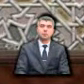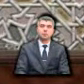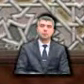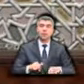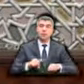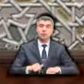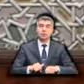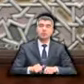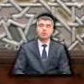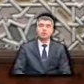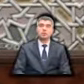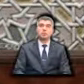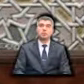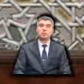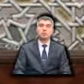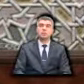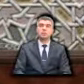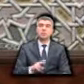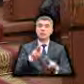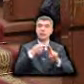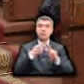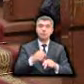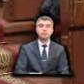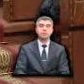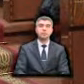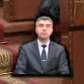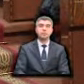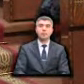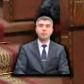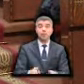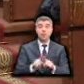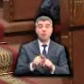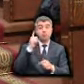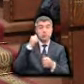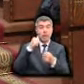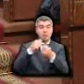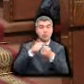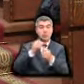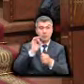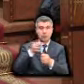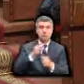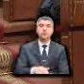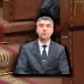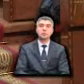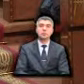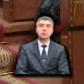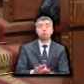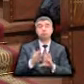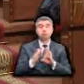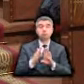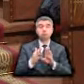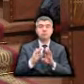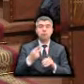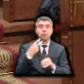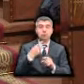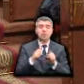سيد الوزير فيما تبقى من الوقت. غير من باب الذكرى في الحقيقه باش نذكر، راه عندنا رانا كنت قلتها ربما في